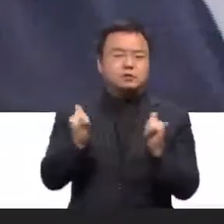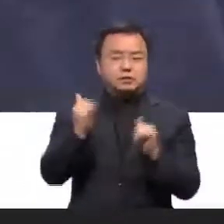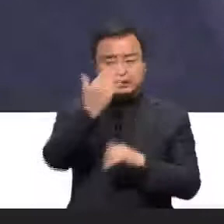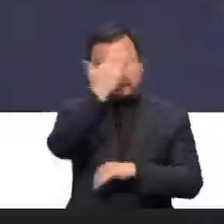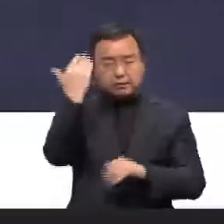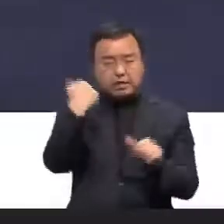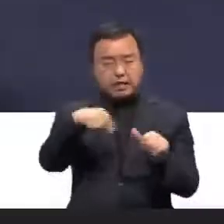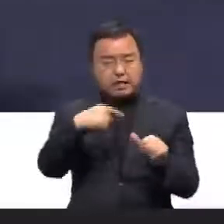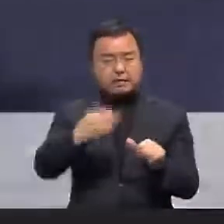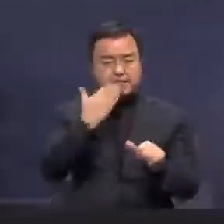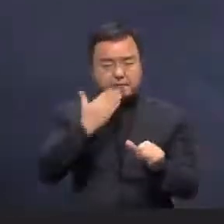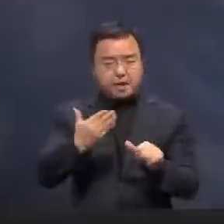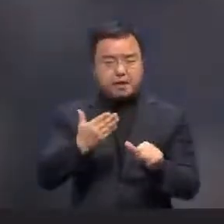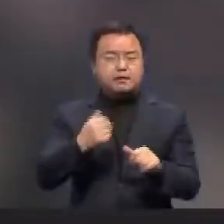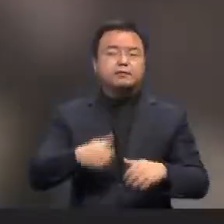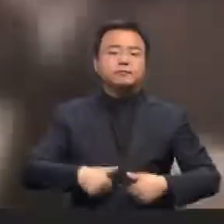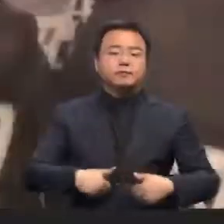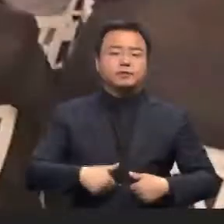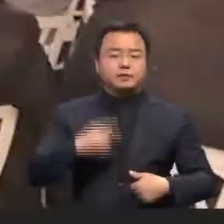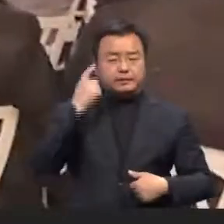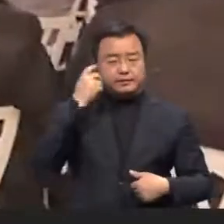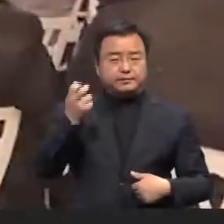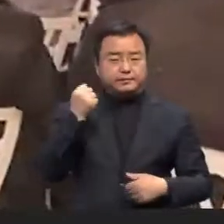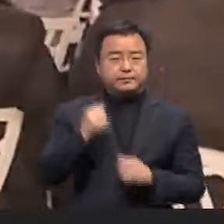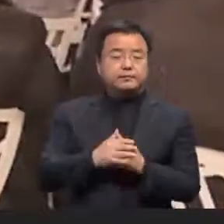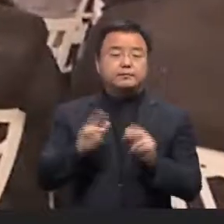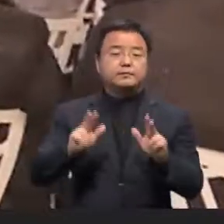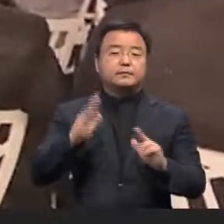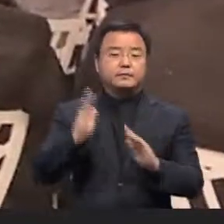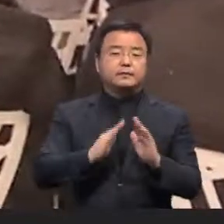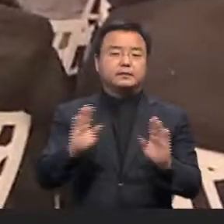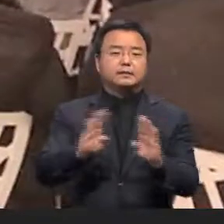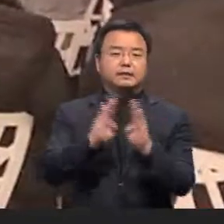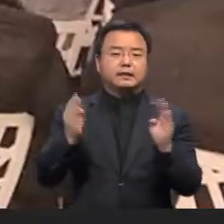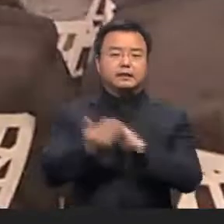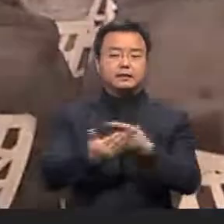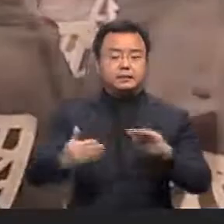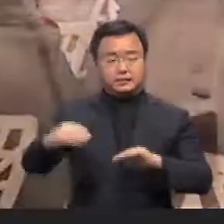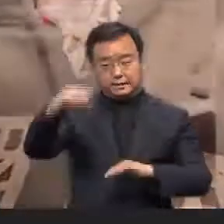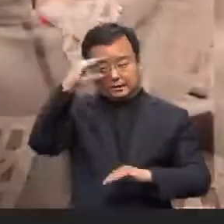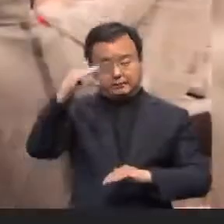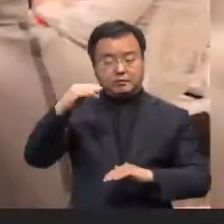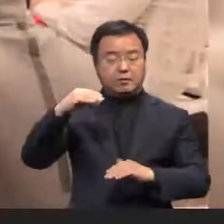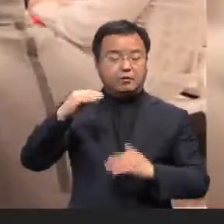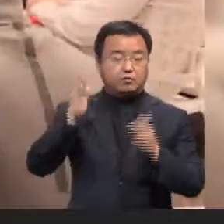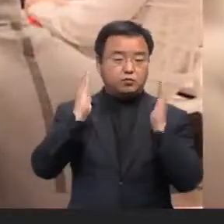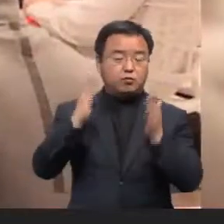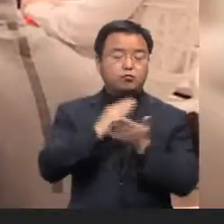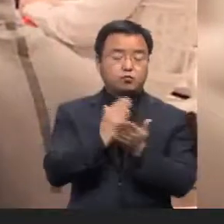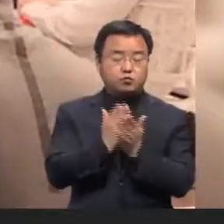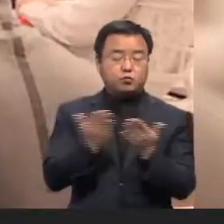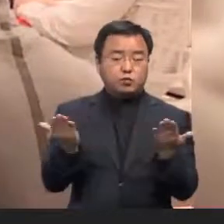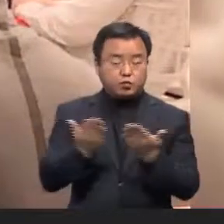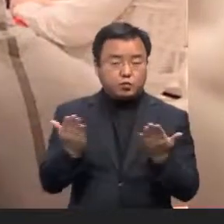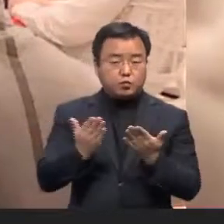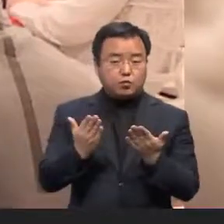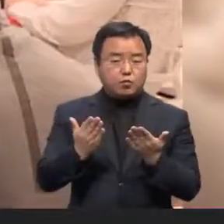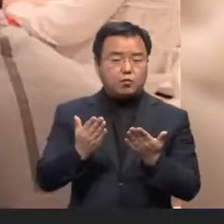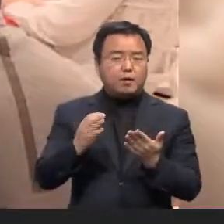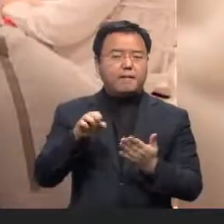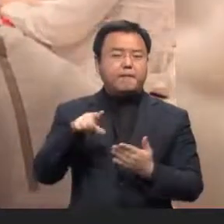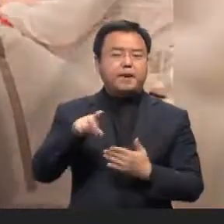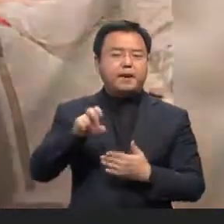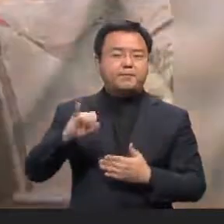수 있는 구도가 됐으면 좋겠다. 현재 정식 개강 전 시범 수업에서는 노동, 페미니즘 등 6가지 주제와 대학의